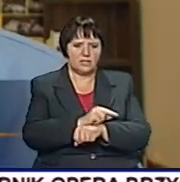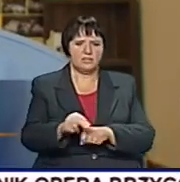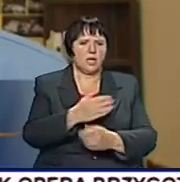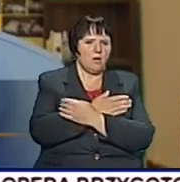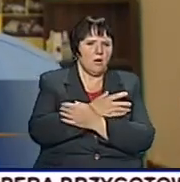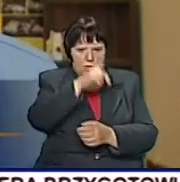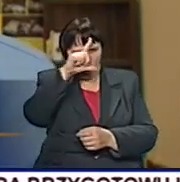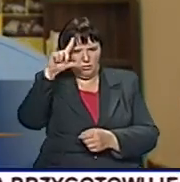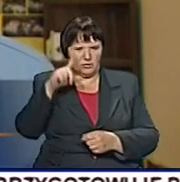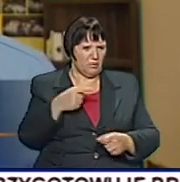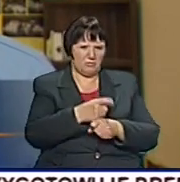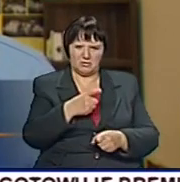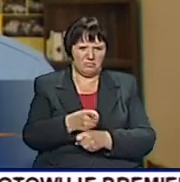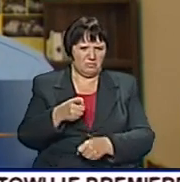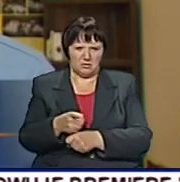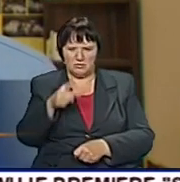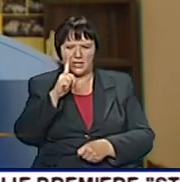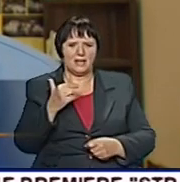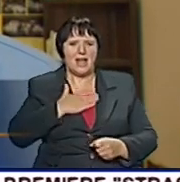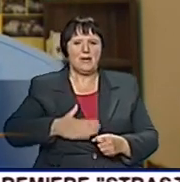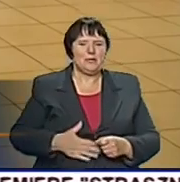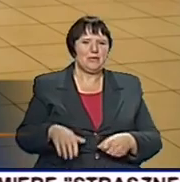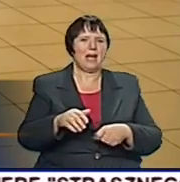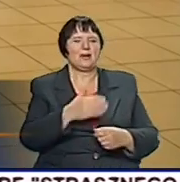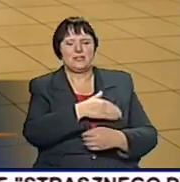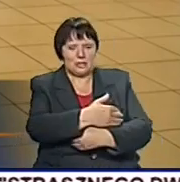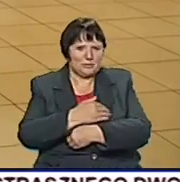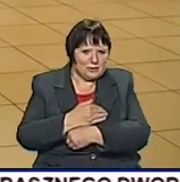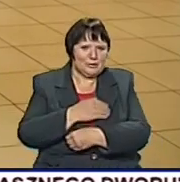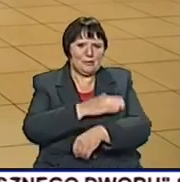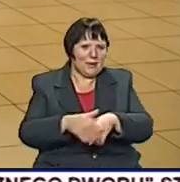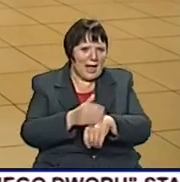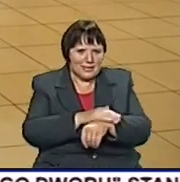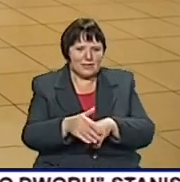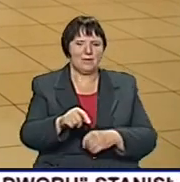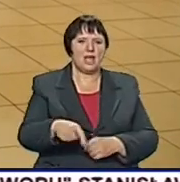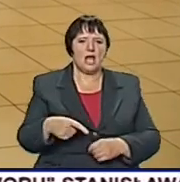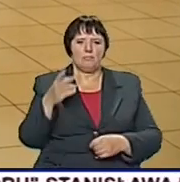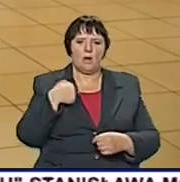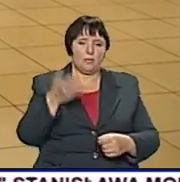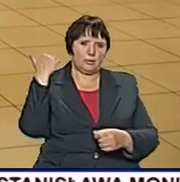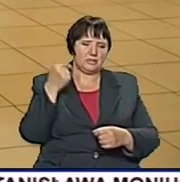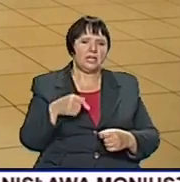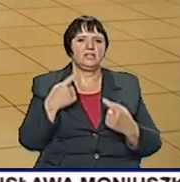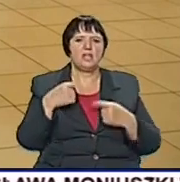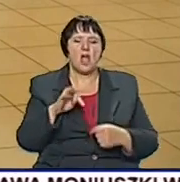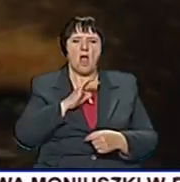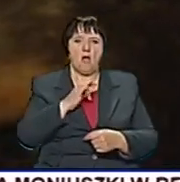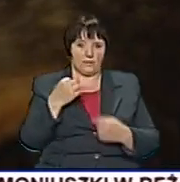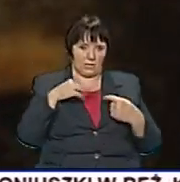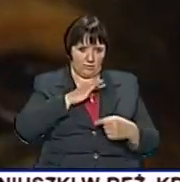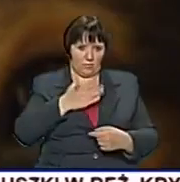zrobili. Bardzo lubi przytulanie, drapanie. Poprzedni właściciel Sułka ma przed sądem odpowiedzieć za cierpienie swojego